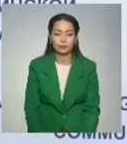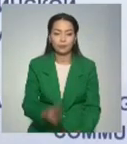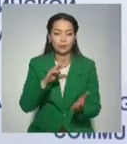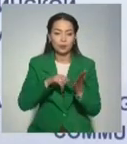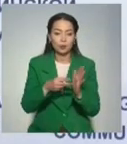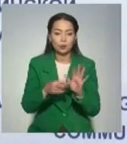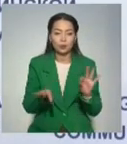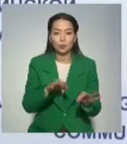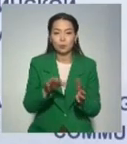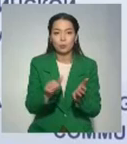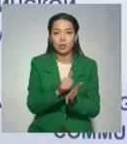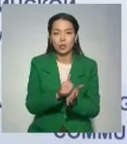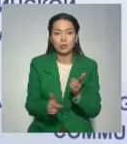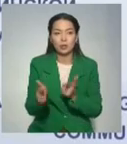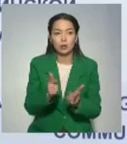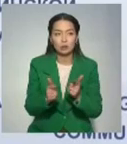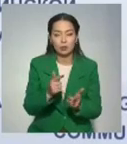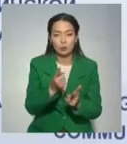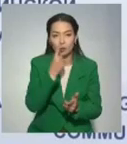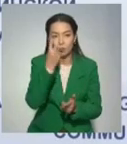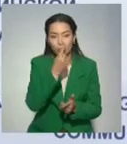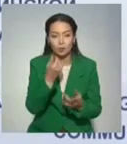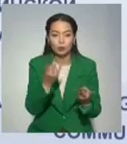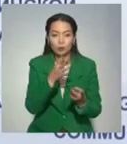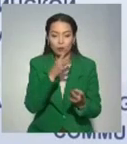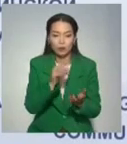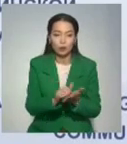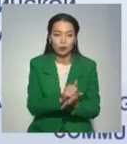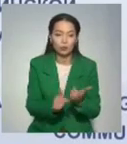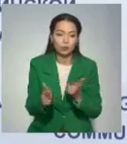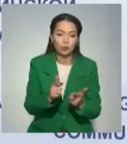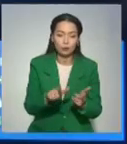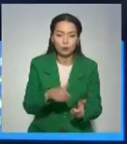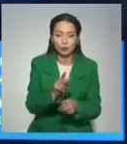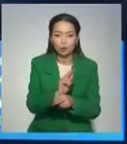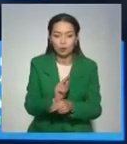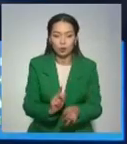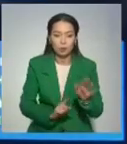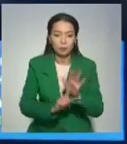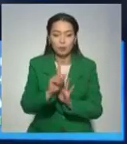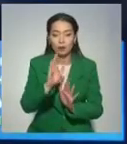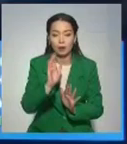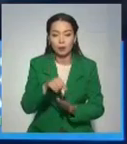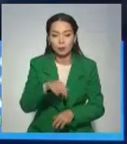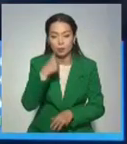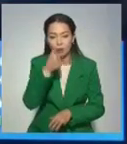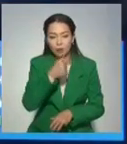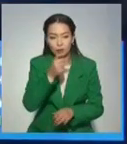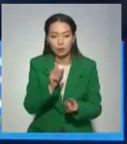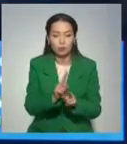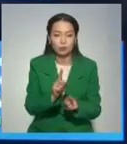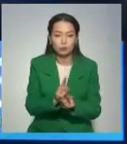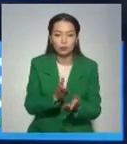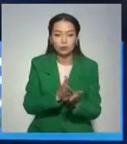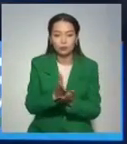Жобалық сметалық құжаттаманы дайындауға 1 жыл уақыт кетеді. Құжат дайын болған кезде жолды жөндеу жұмыстарын бастаймыз. Былтыр Ұялы ауылына апаратын